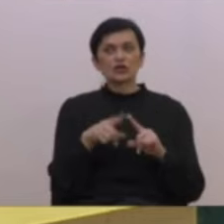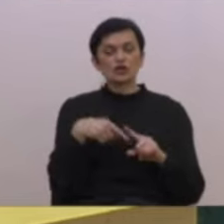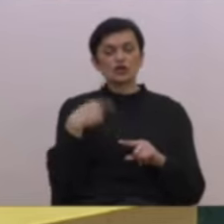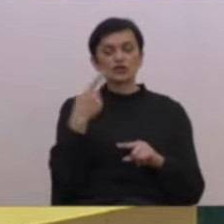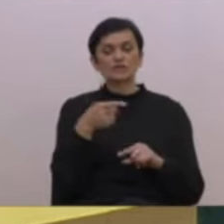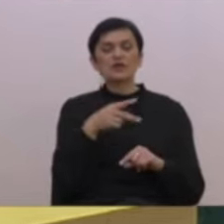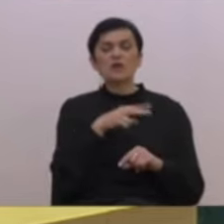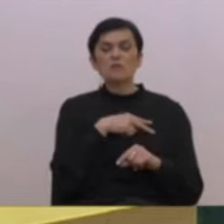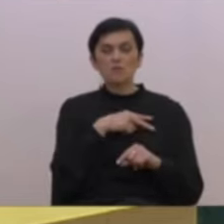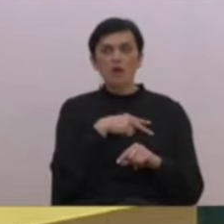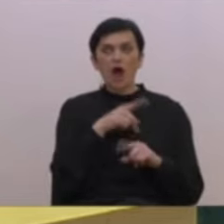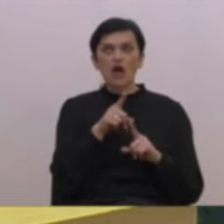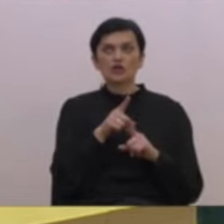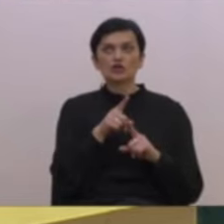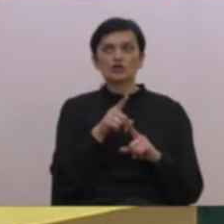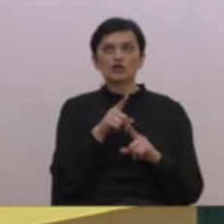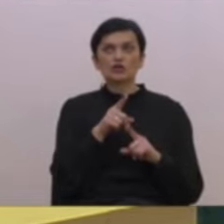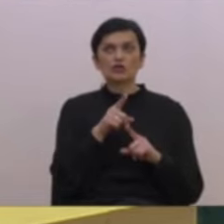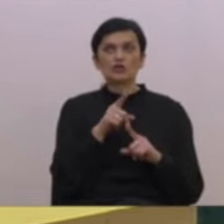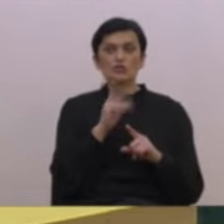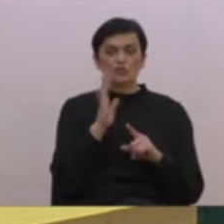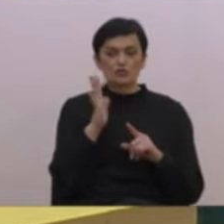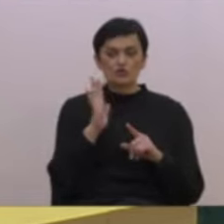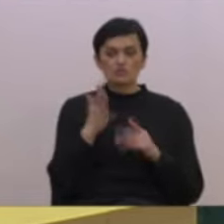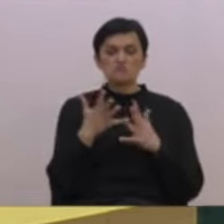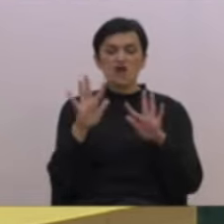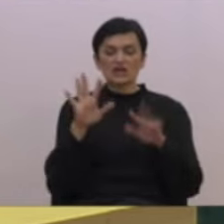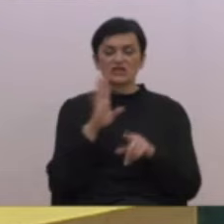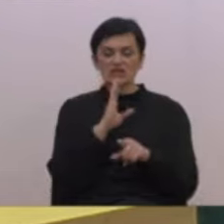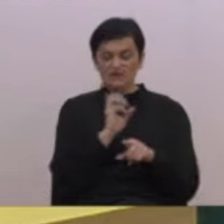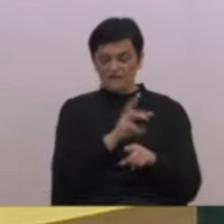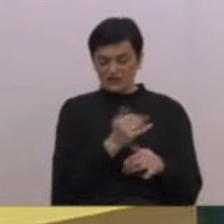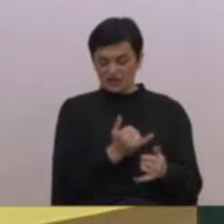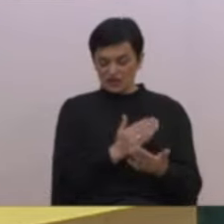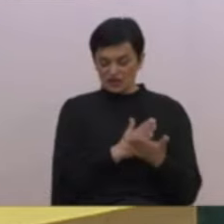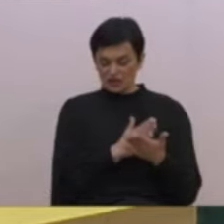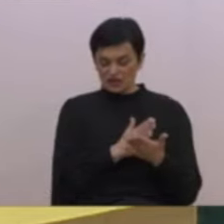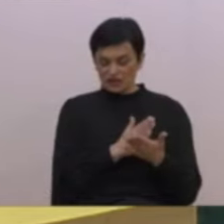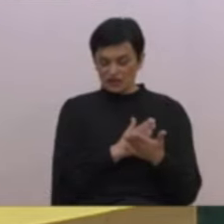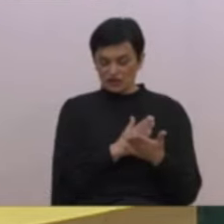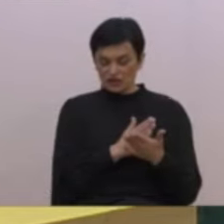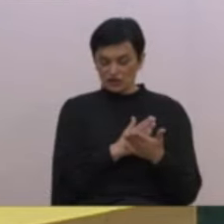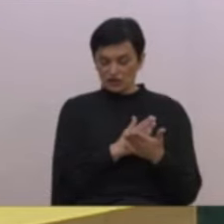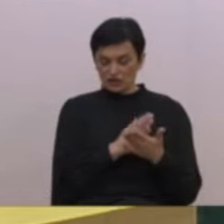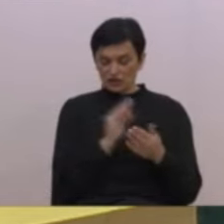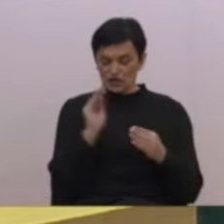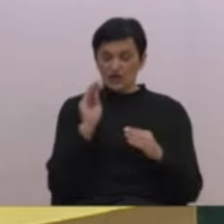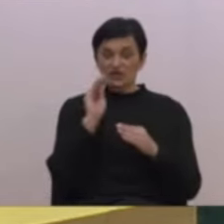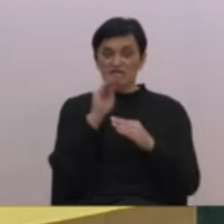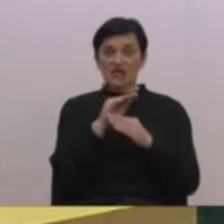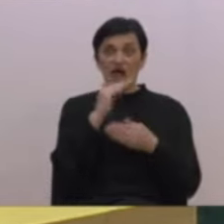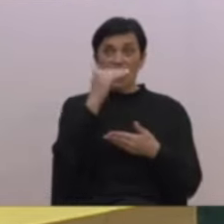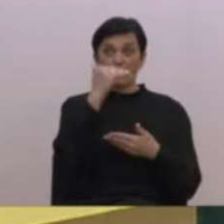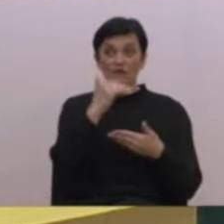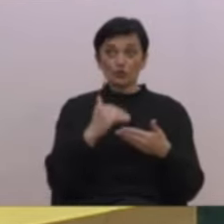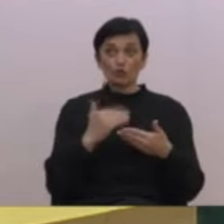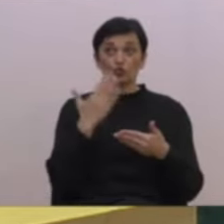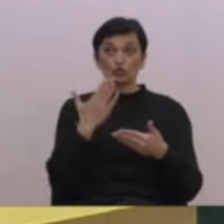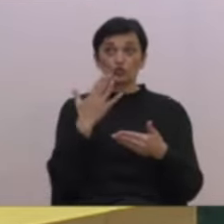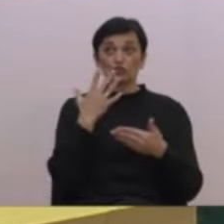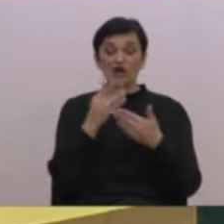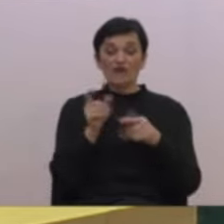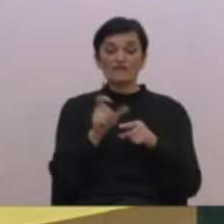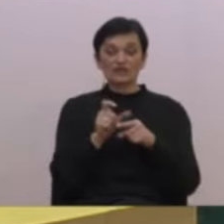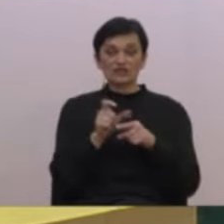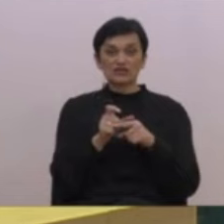și arana, glebi, ale cneva, minimum, vidre, paus. Da, vine aici, randin, mi-e partia, paru, uchi de uprimet, ca zdamat, sia și tu, ismi și asule, bentavi, sta pe rebas, ceas,